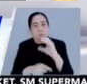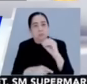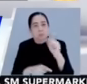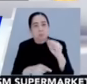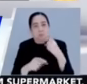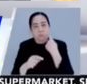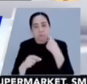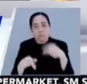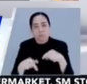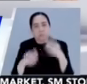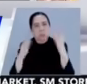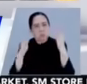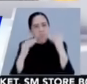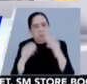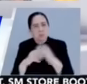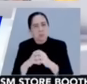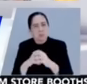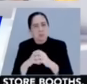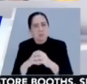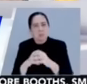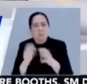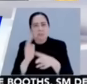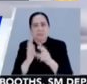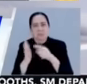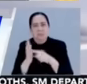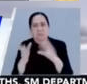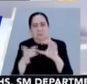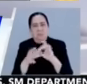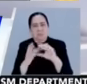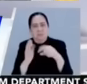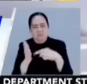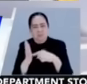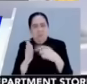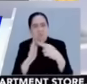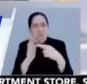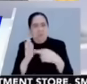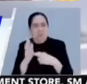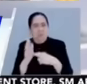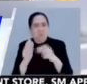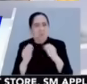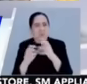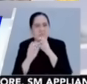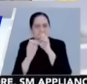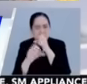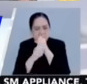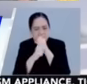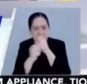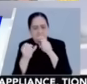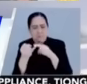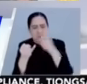sana nga daw i-revisit na yung joint circular na yan para sa confidential at intelligence fund ay